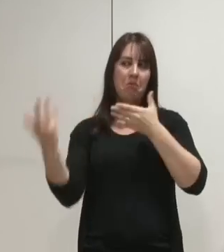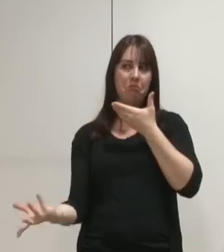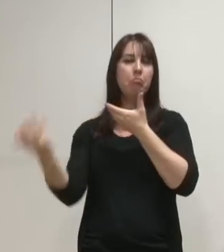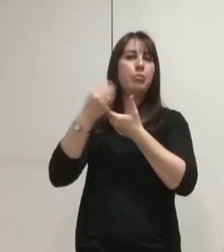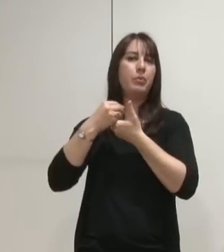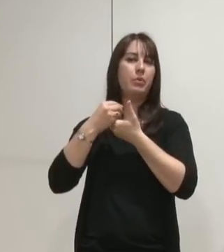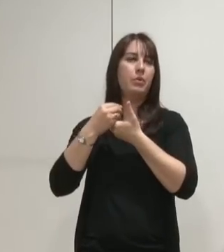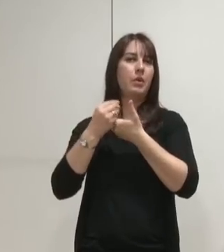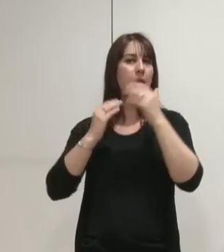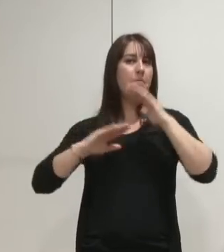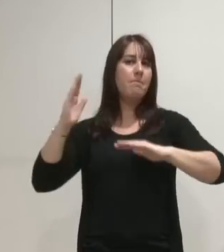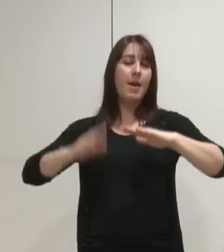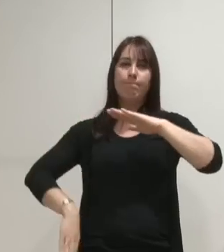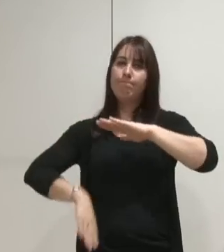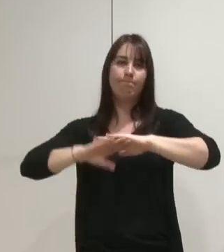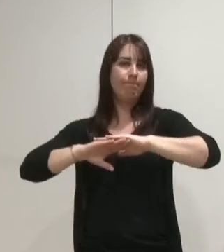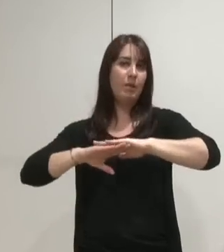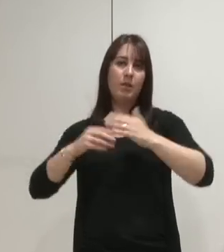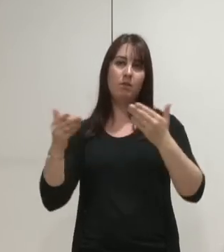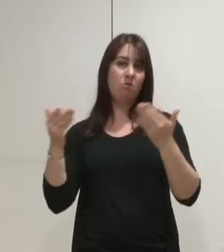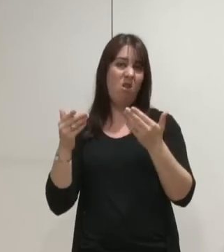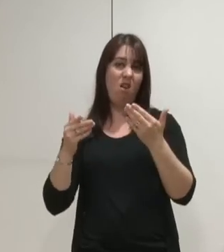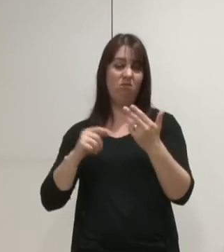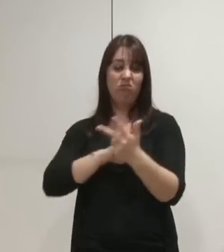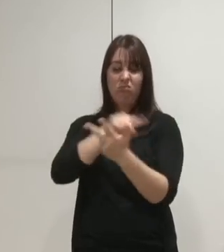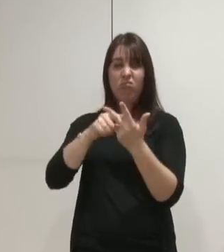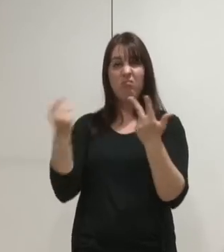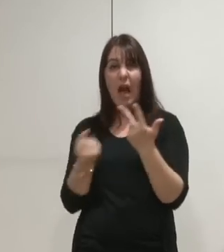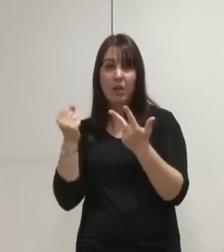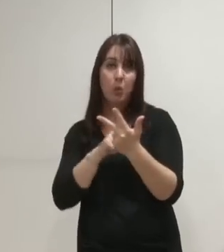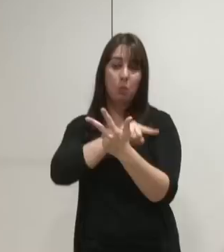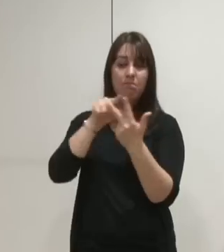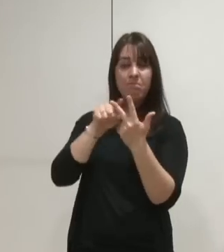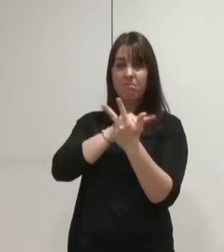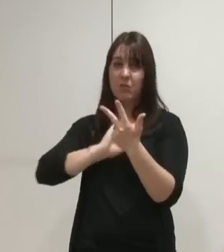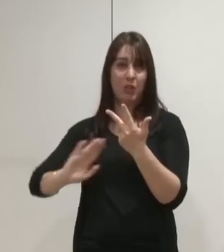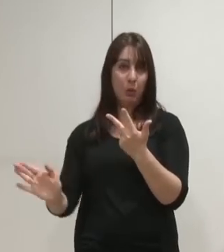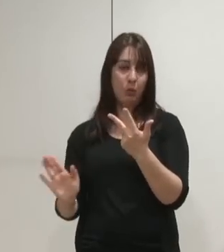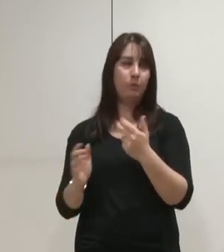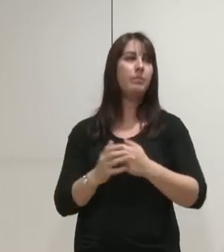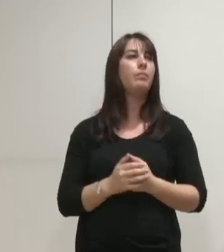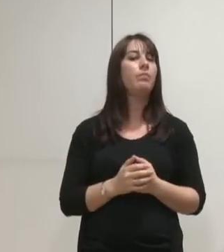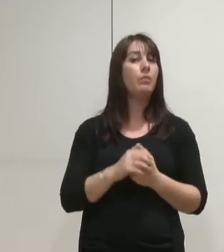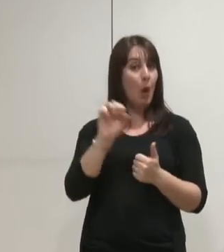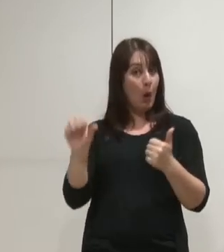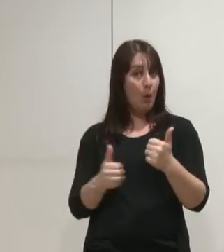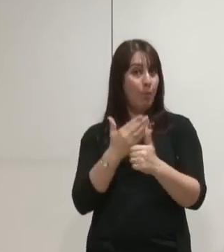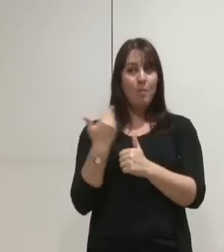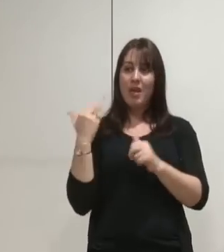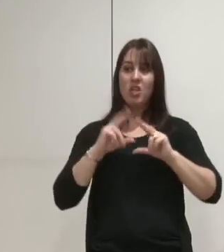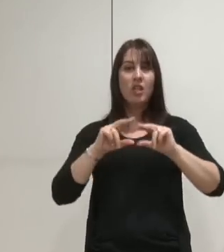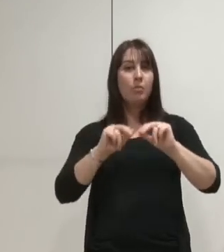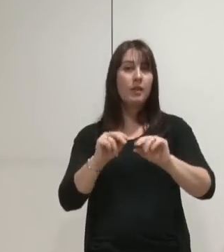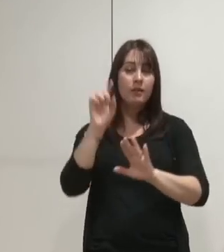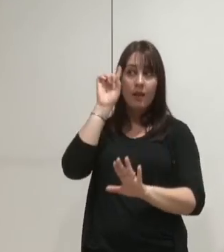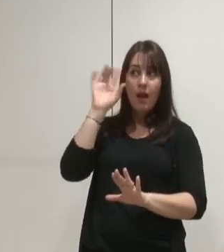est limité à à deux ou trois actions euh la première chose c'est je viens de le dire rendre un